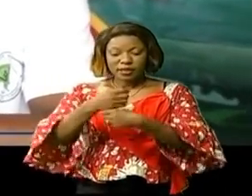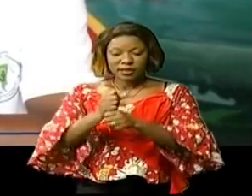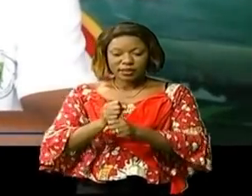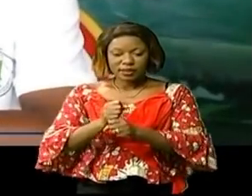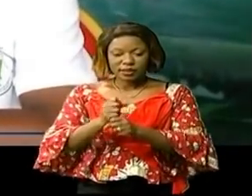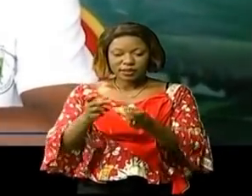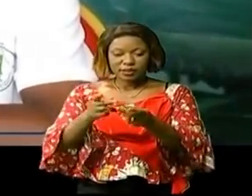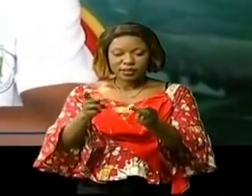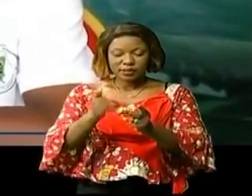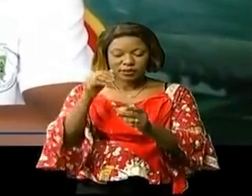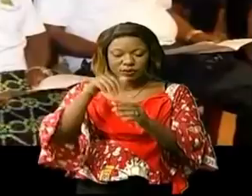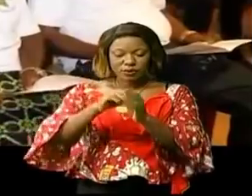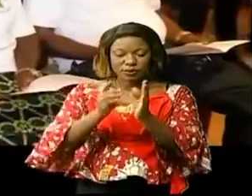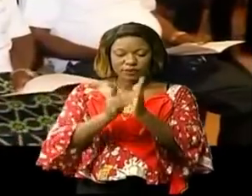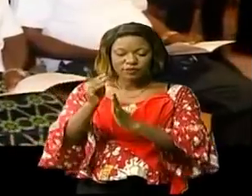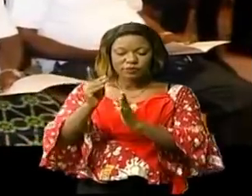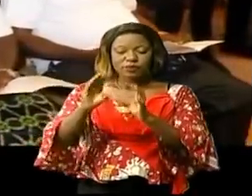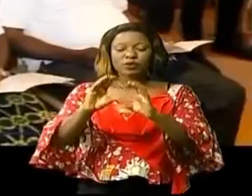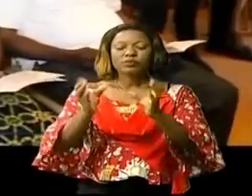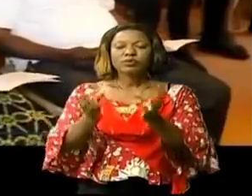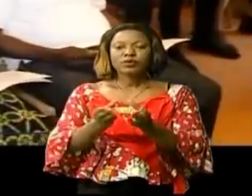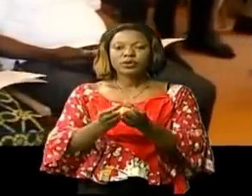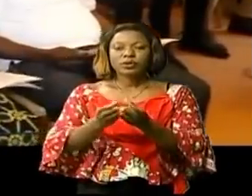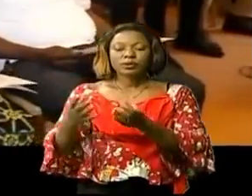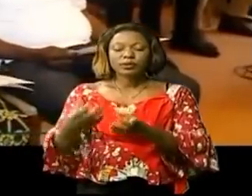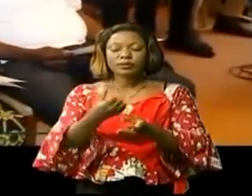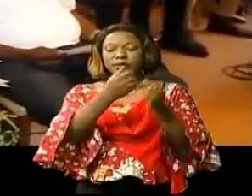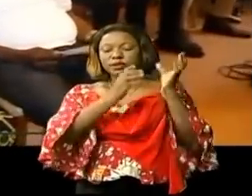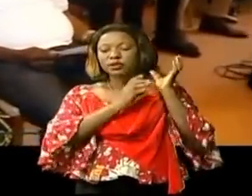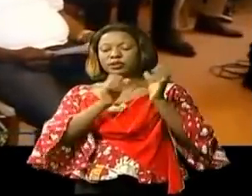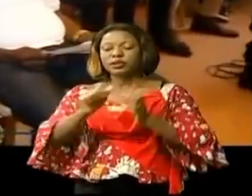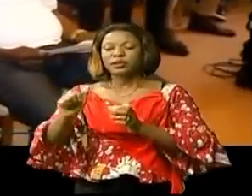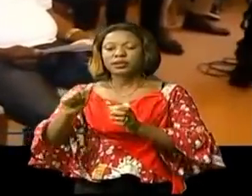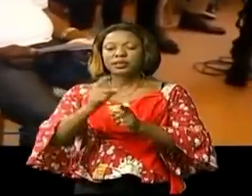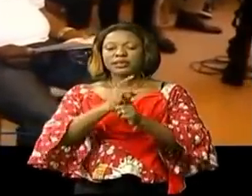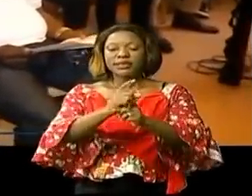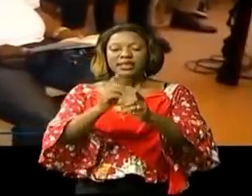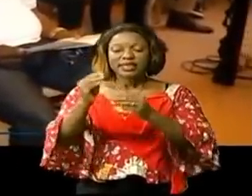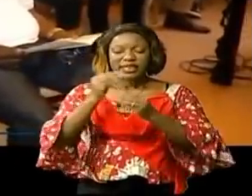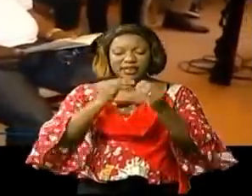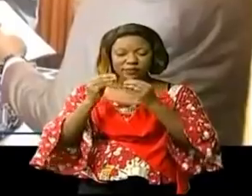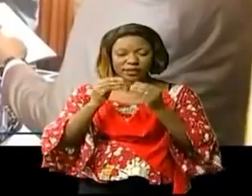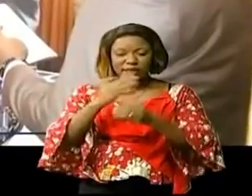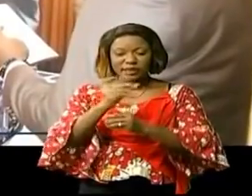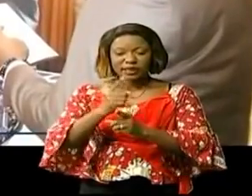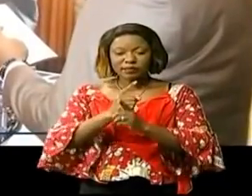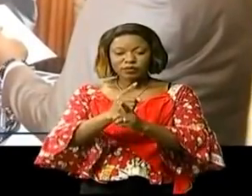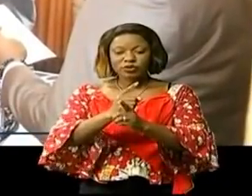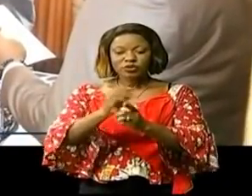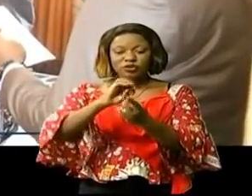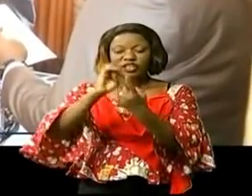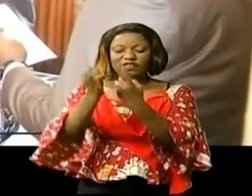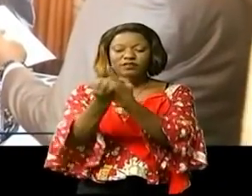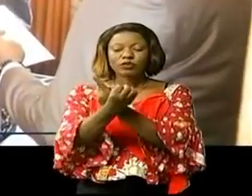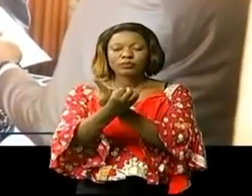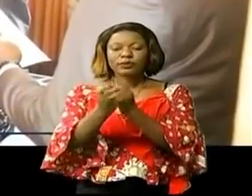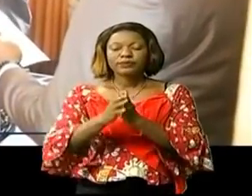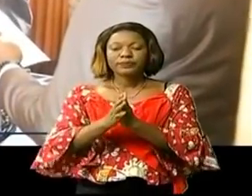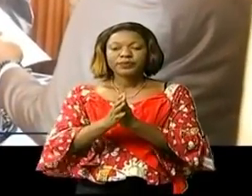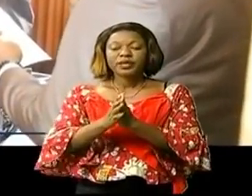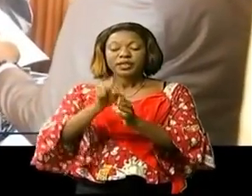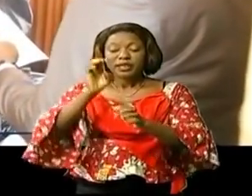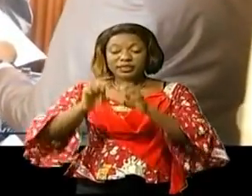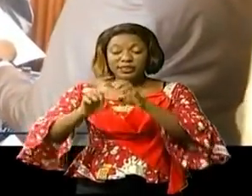chemin dans le développement communautaire, l'auto-prise en charge, la sécurité alimentaire et la protection environnementale. Son